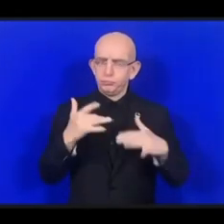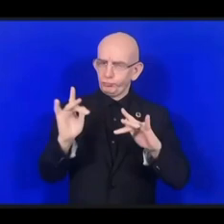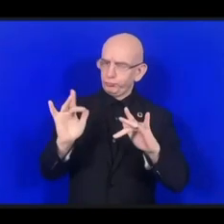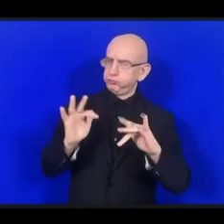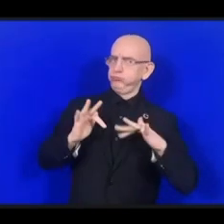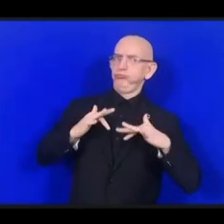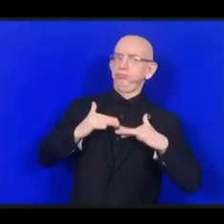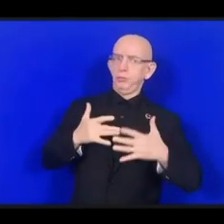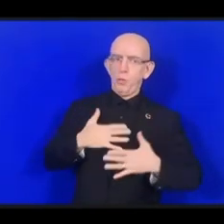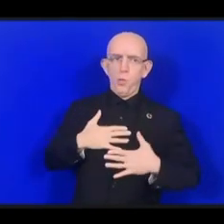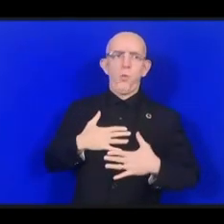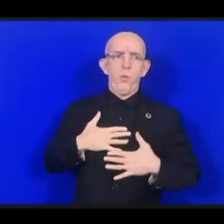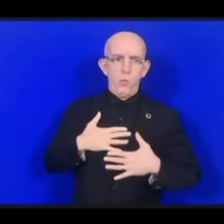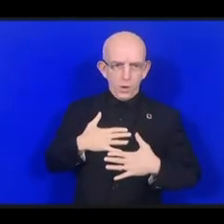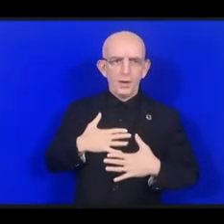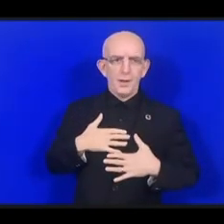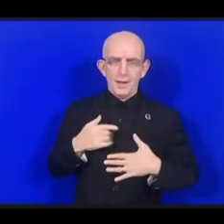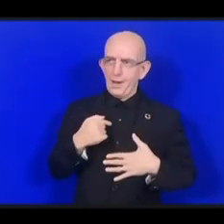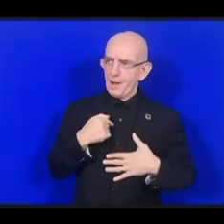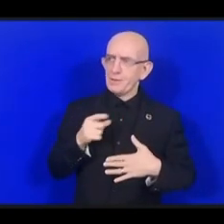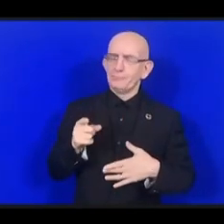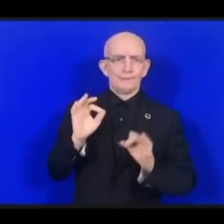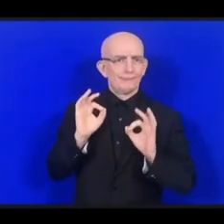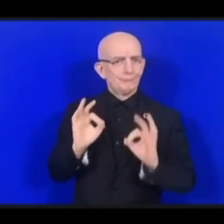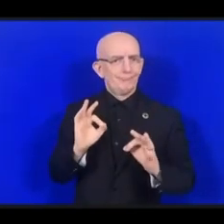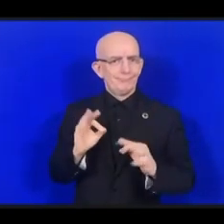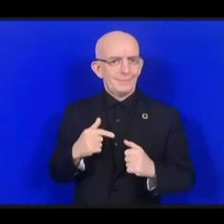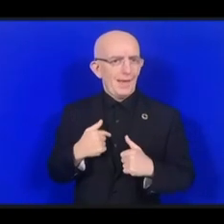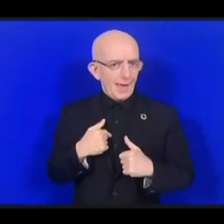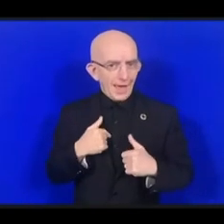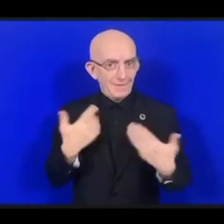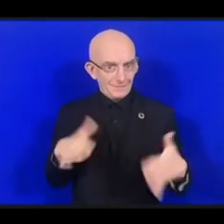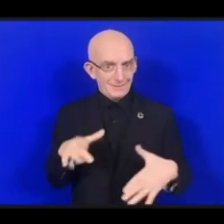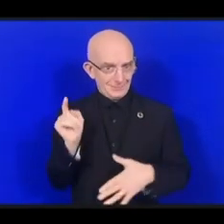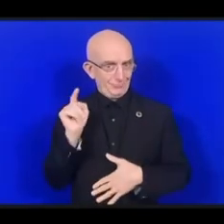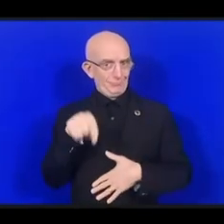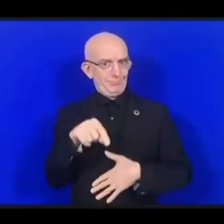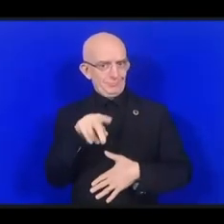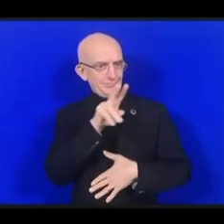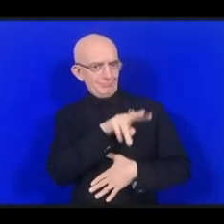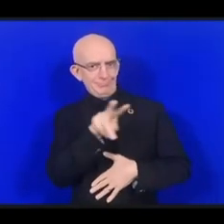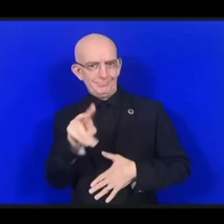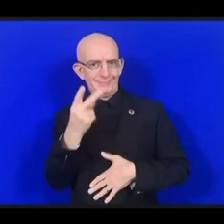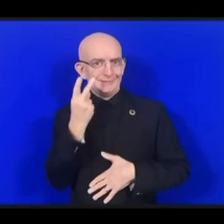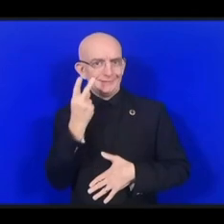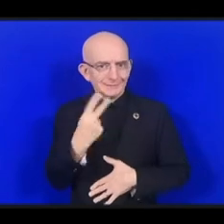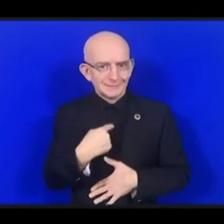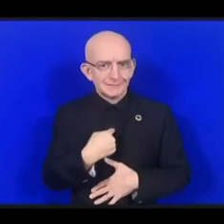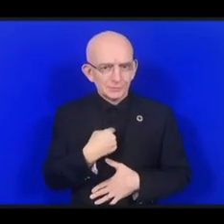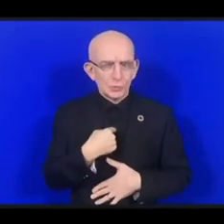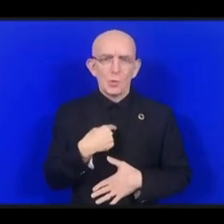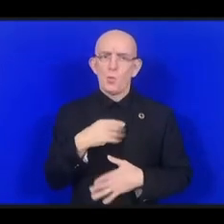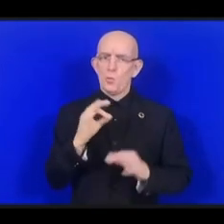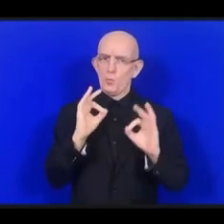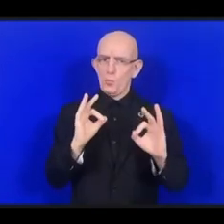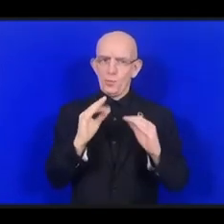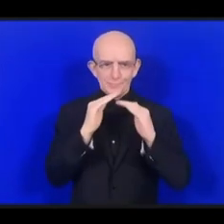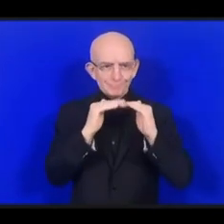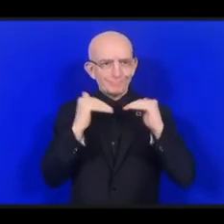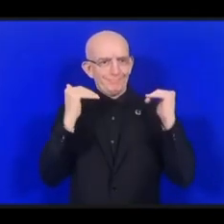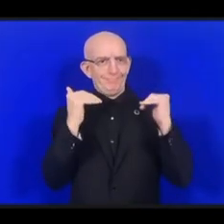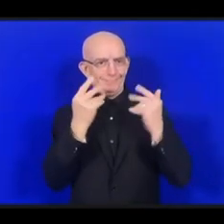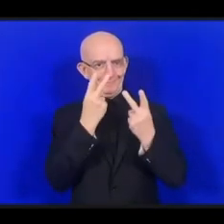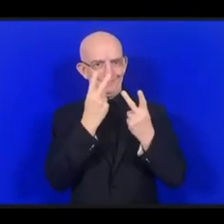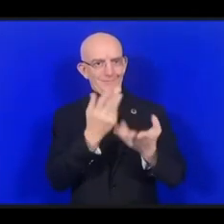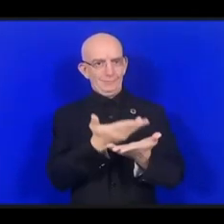能够见证这一点。同时，我也非常高兴能够跟大家一起出席十八届这个国际互联